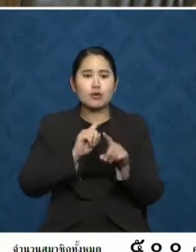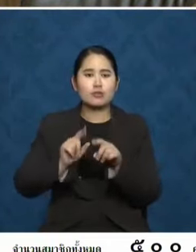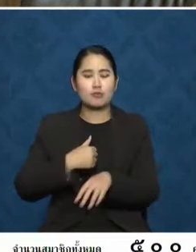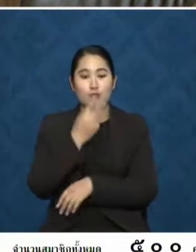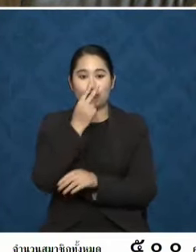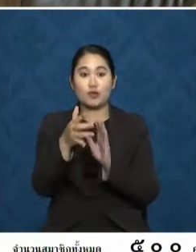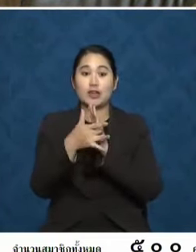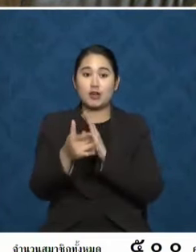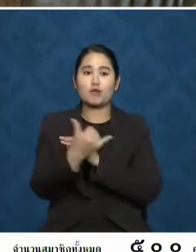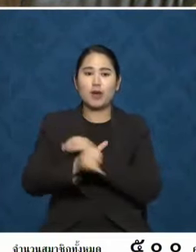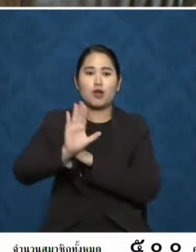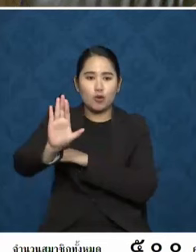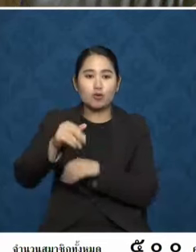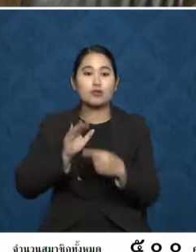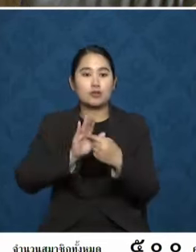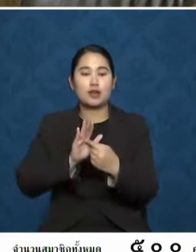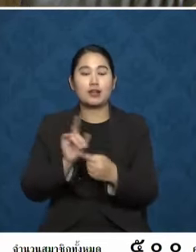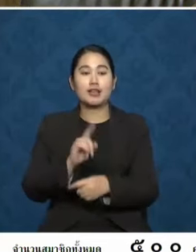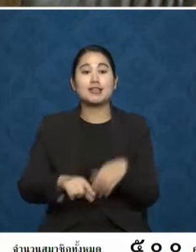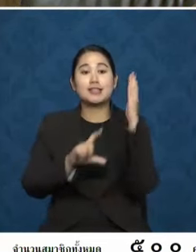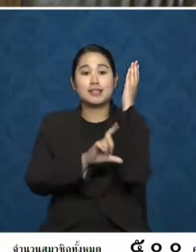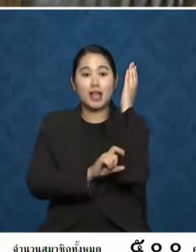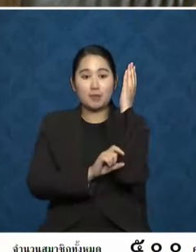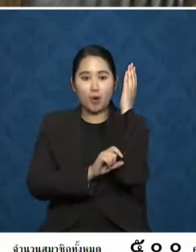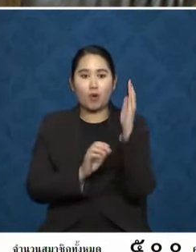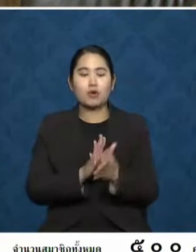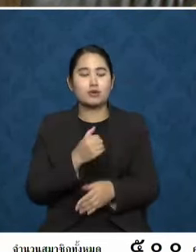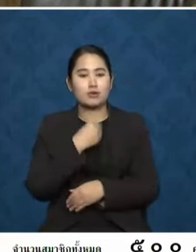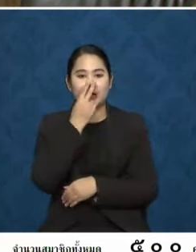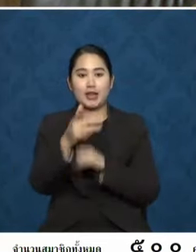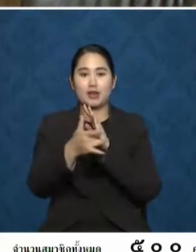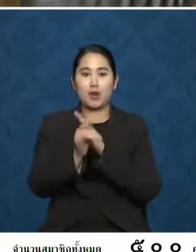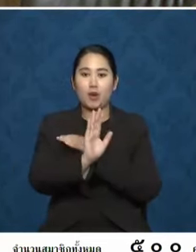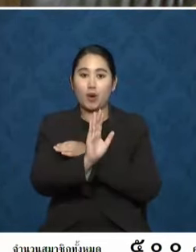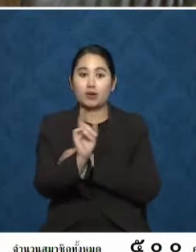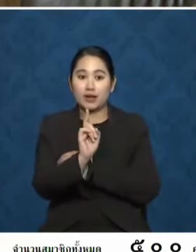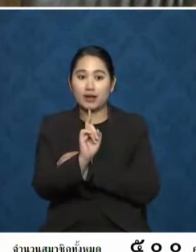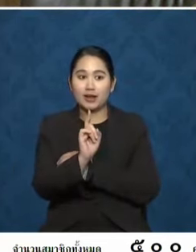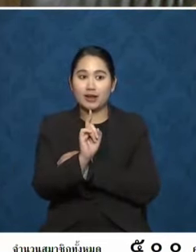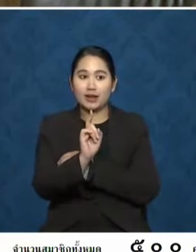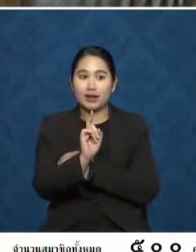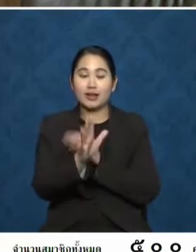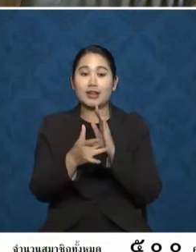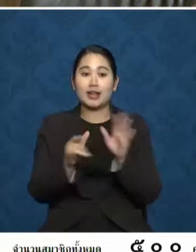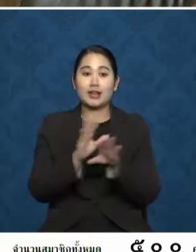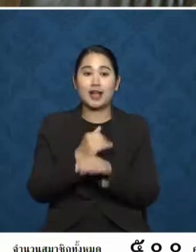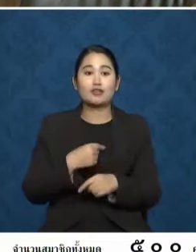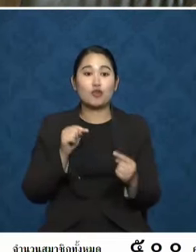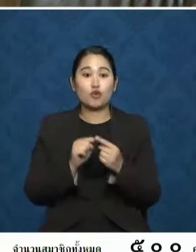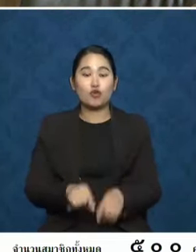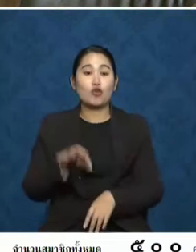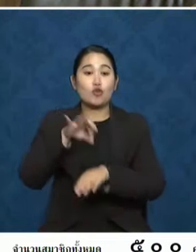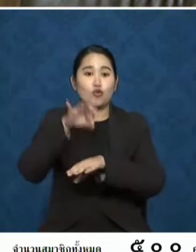าผมดูเทคโโยีของต่างชาินะครั เช่นประเทศสิกปรครัเขาเอาเทคโโยีของการตัดตอนยุงคร